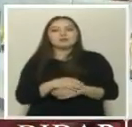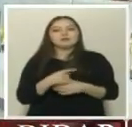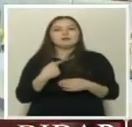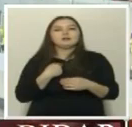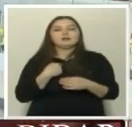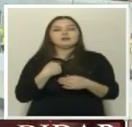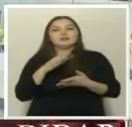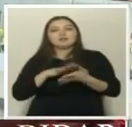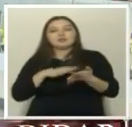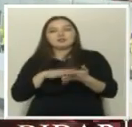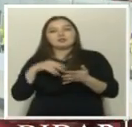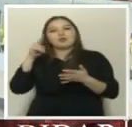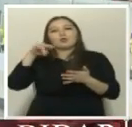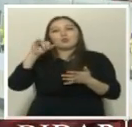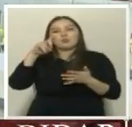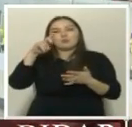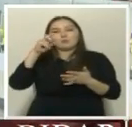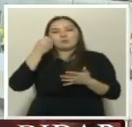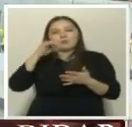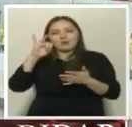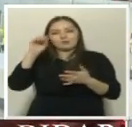юные мисс мира в Дубай, и в будущем хочу